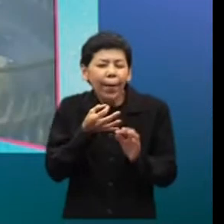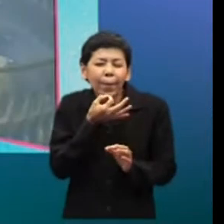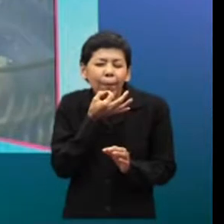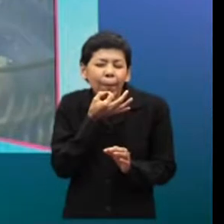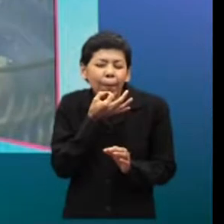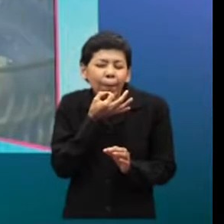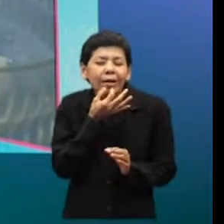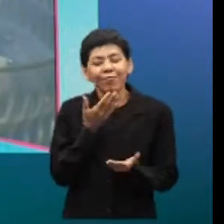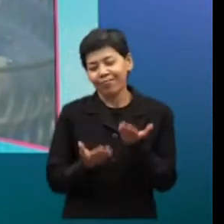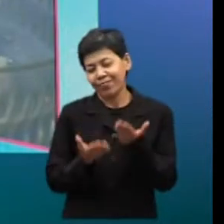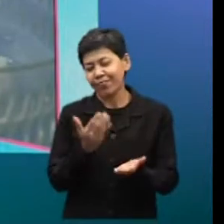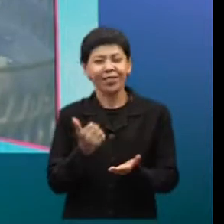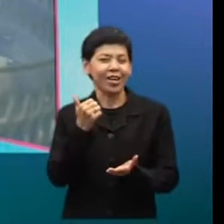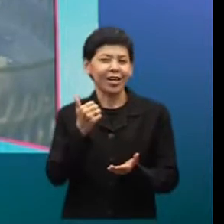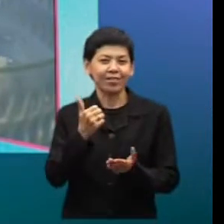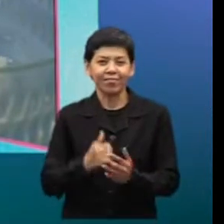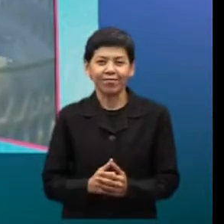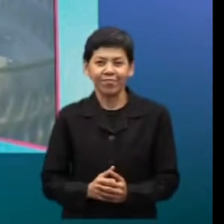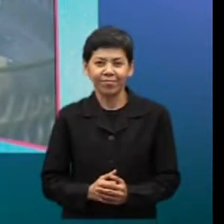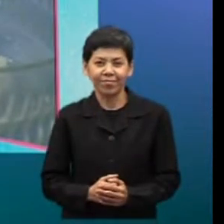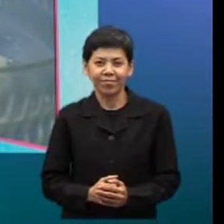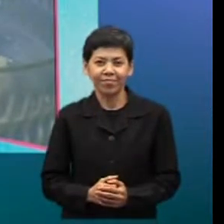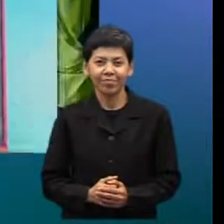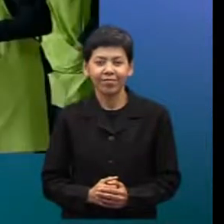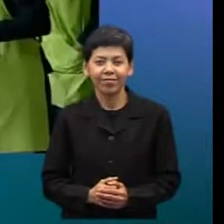ำหรับปรุงรสตามใจชอบครับ